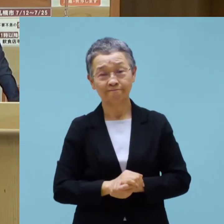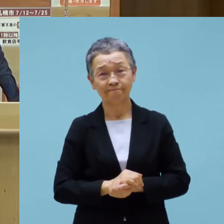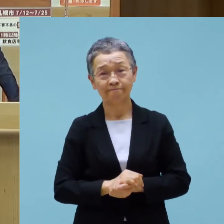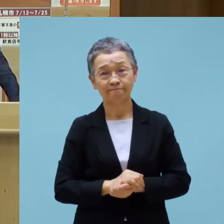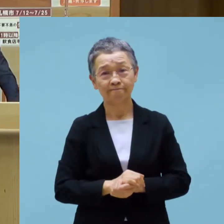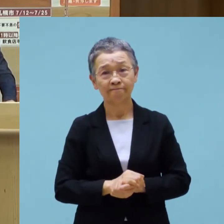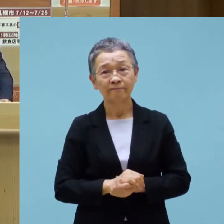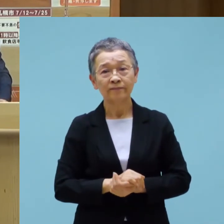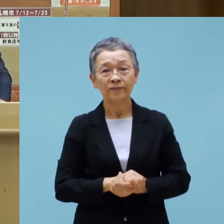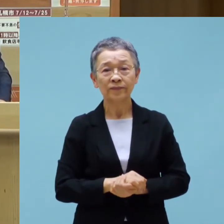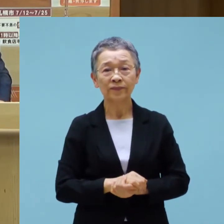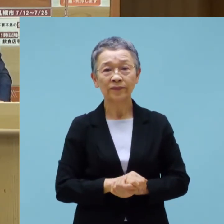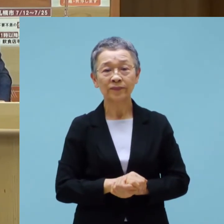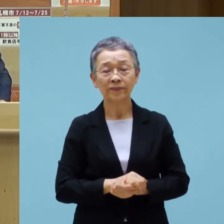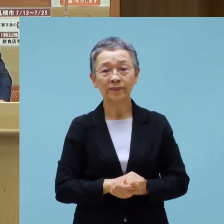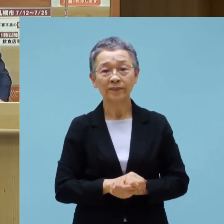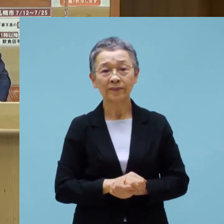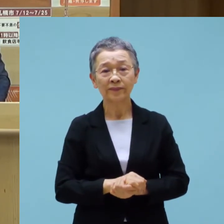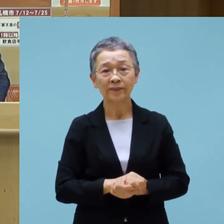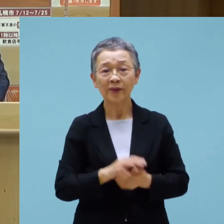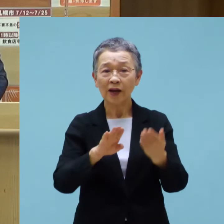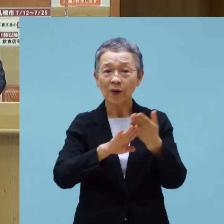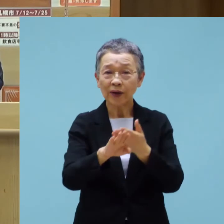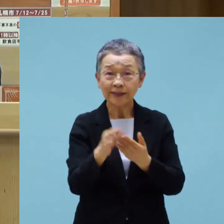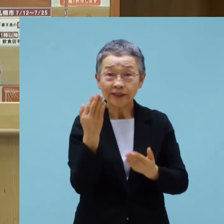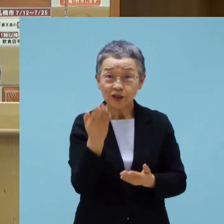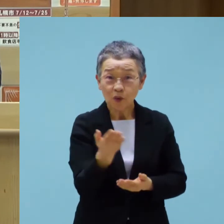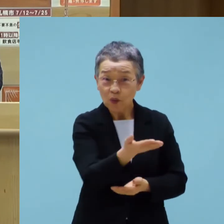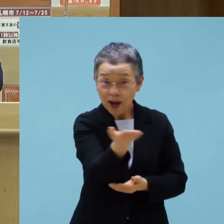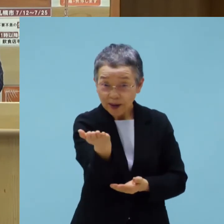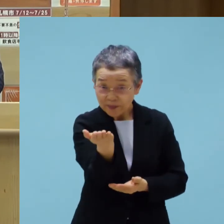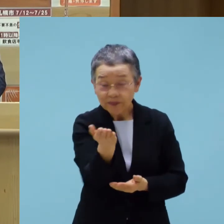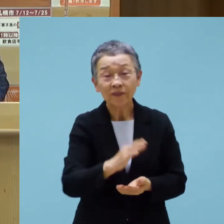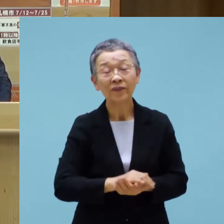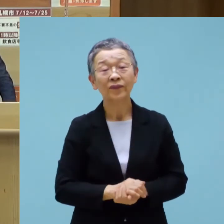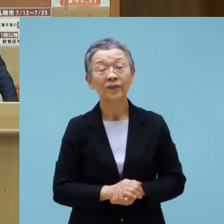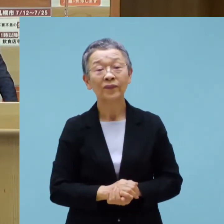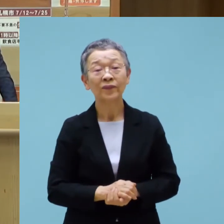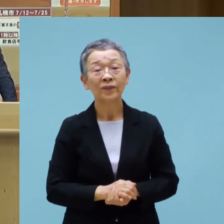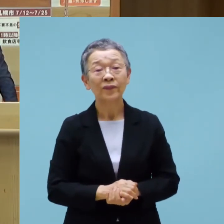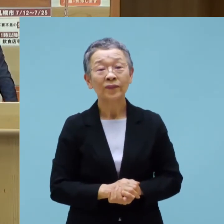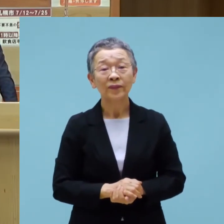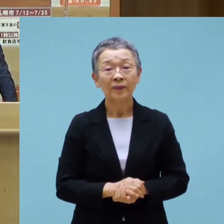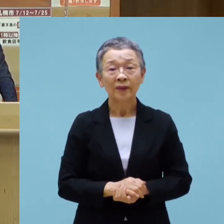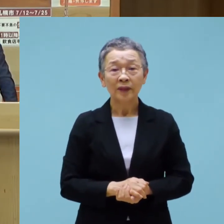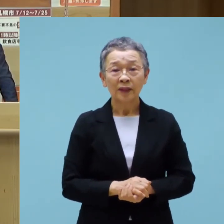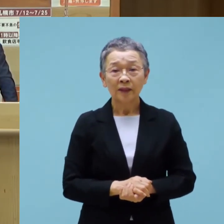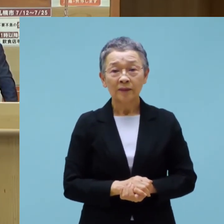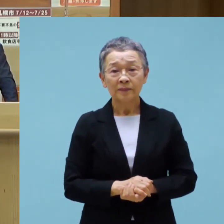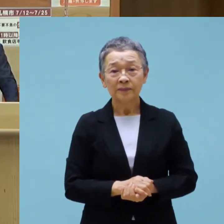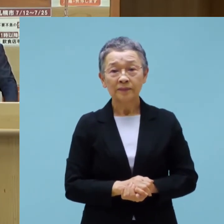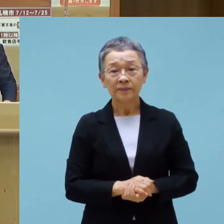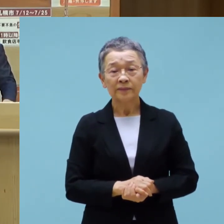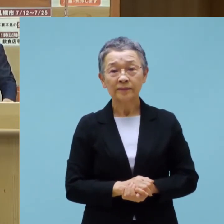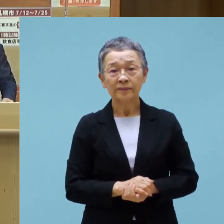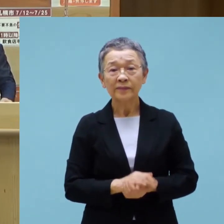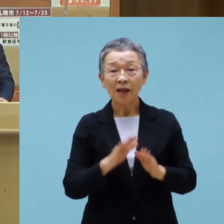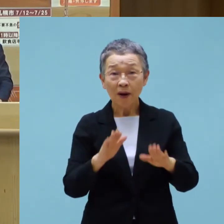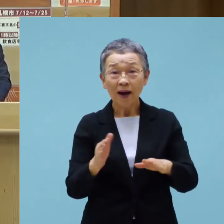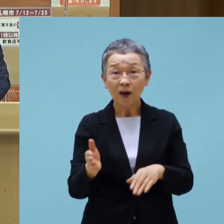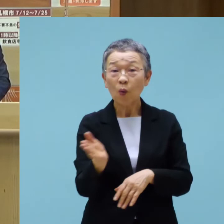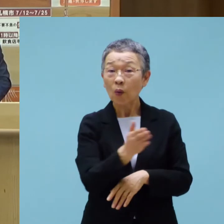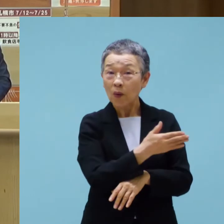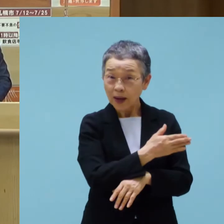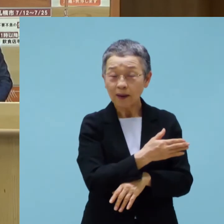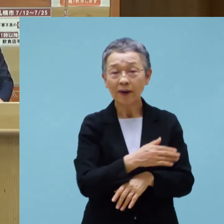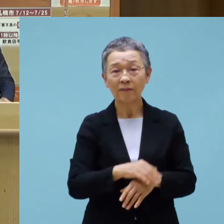よろしいですか。はい、他にご質問ございますでしょうか。まずよろしいですか。それではここからは、